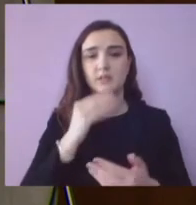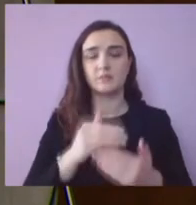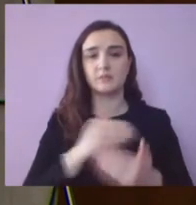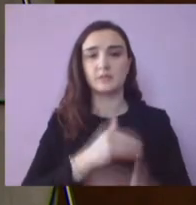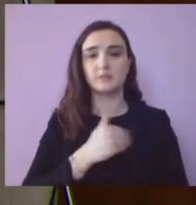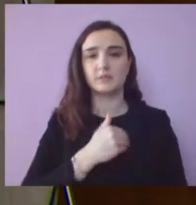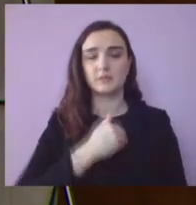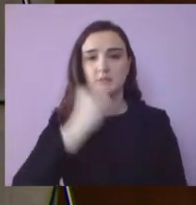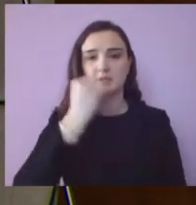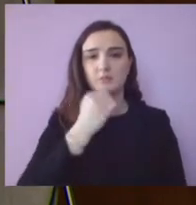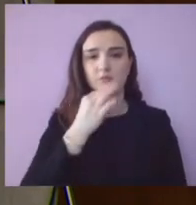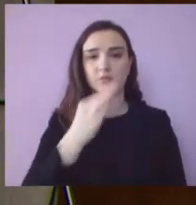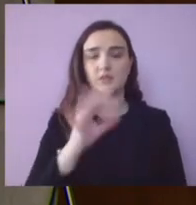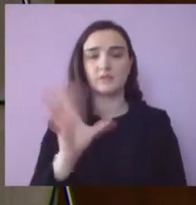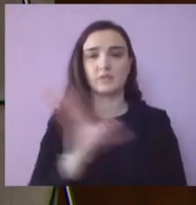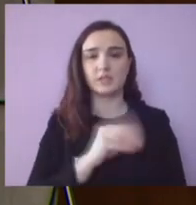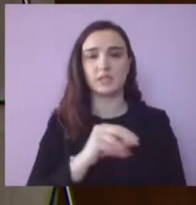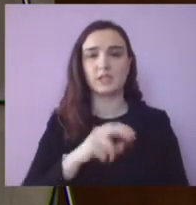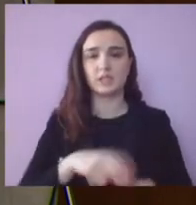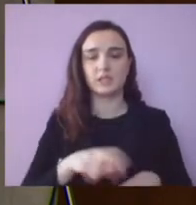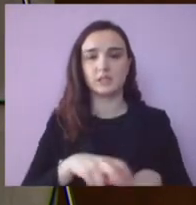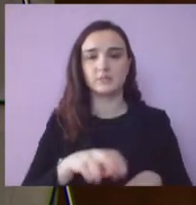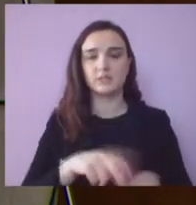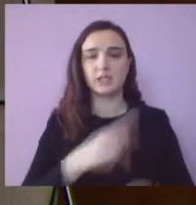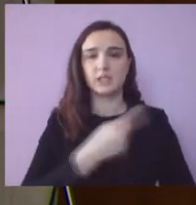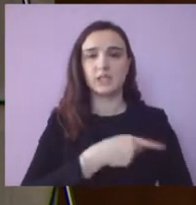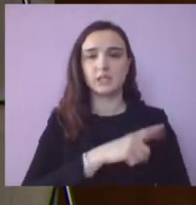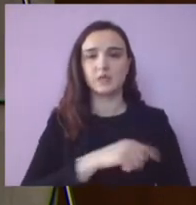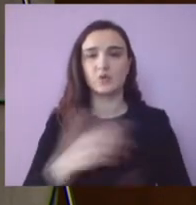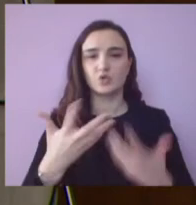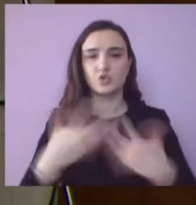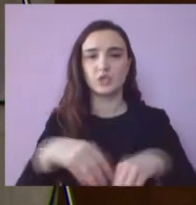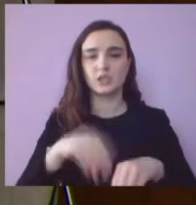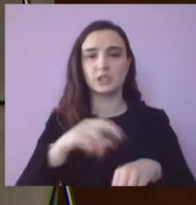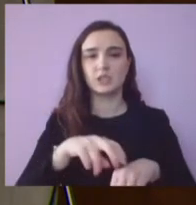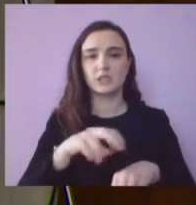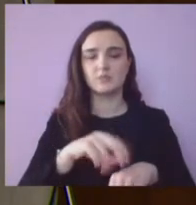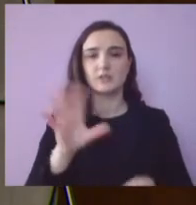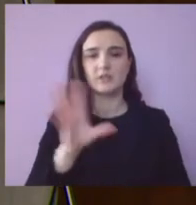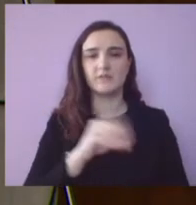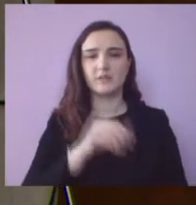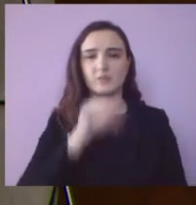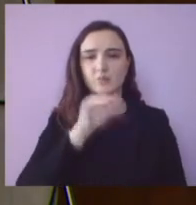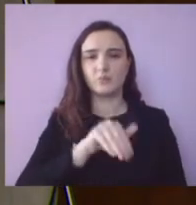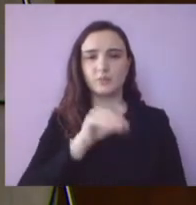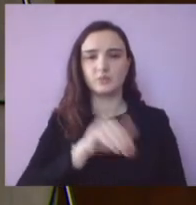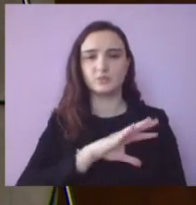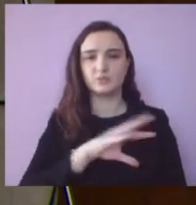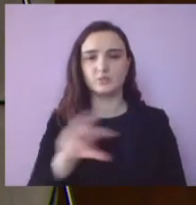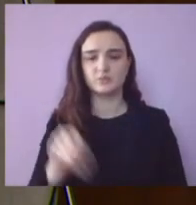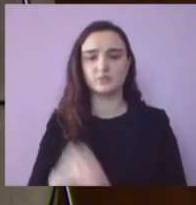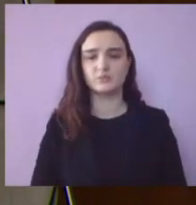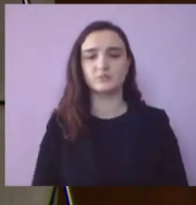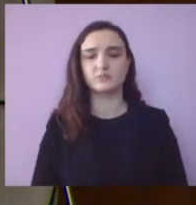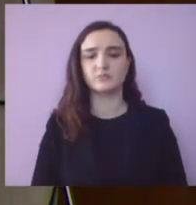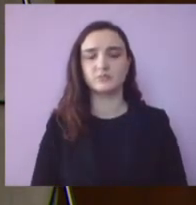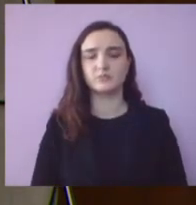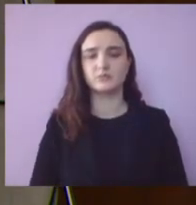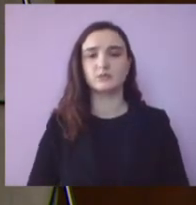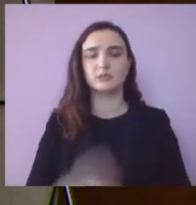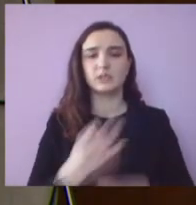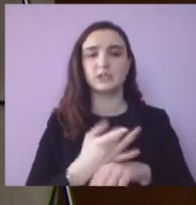მადლობა უთხრა ყველა სანიტარს ყველა ექთანს ყველა ოჯახის ექიმს ყველა კლინიციის ყველა ეპიდემიოლოგს ყველა გადაუდებელი